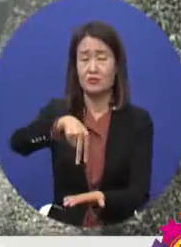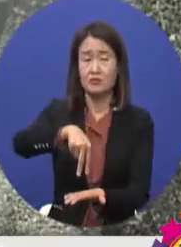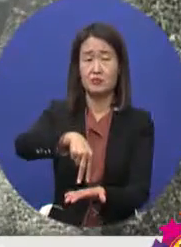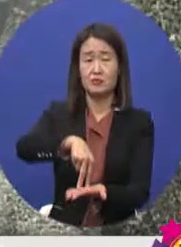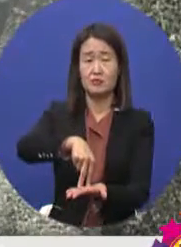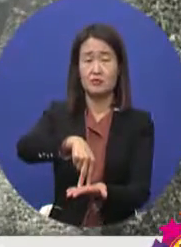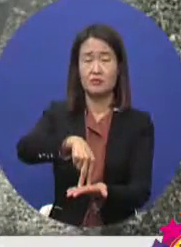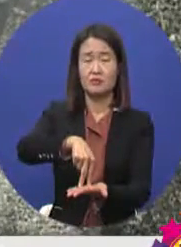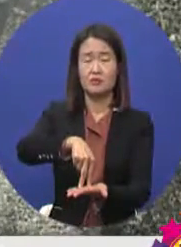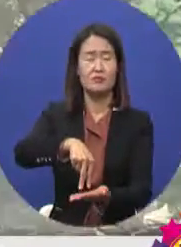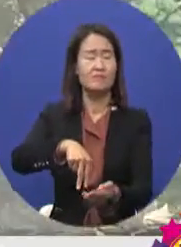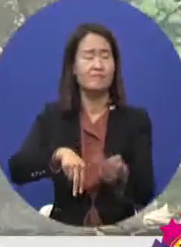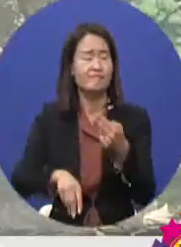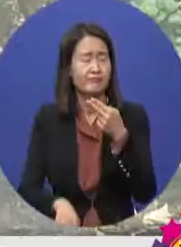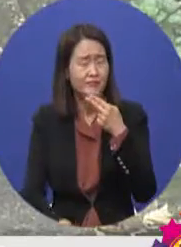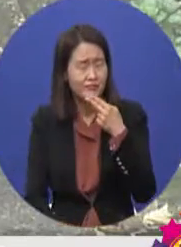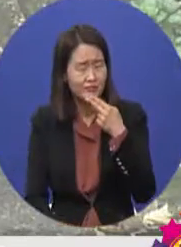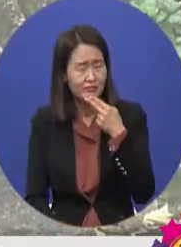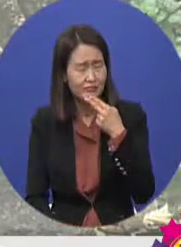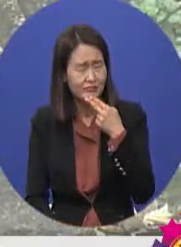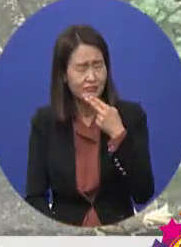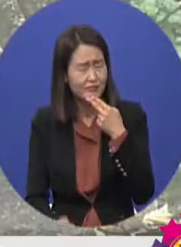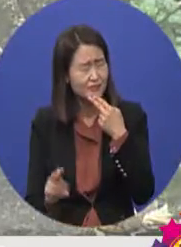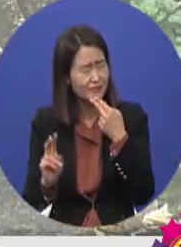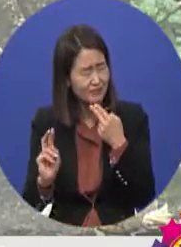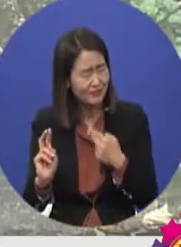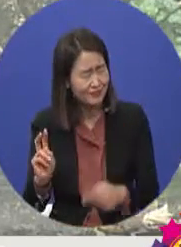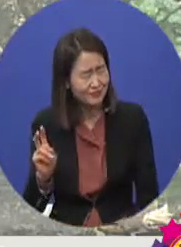혼자 있진 않겠죠.